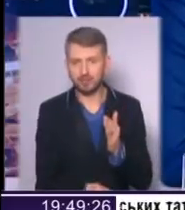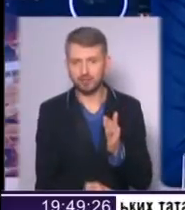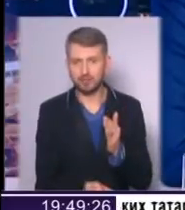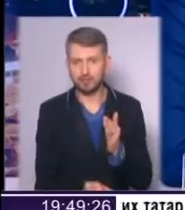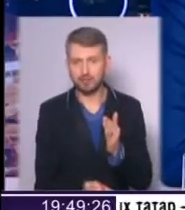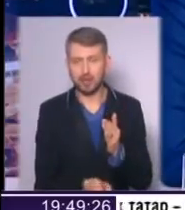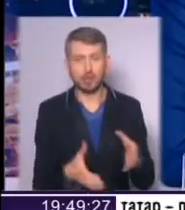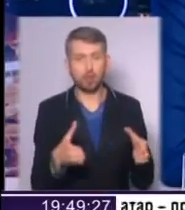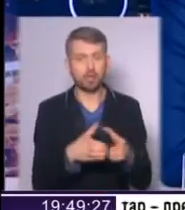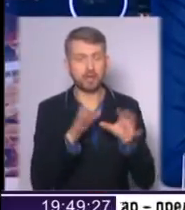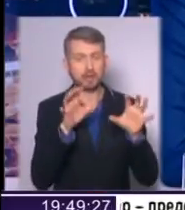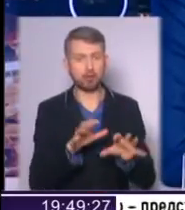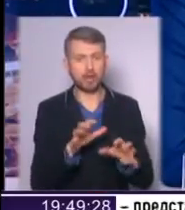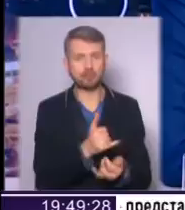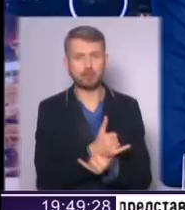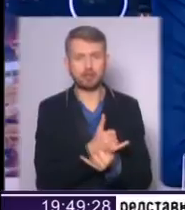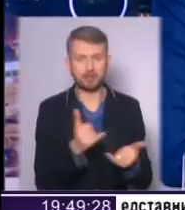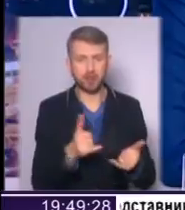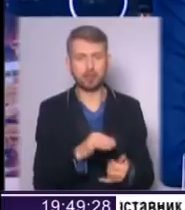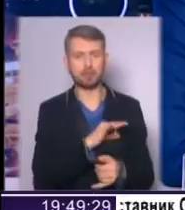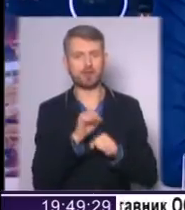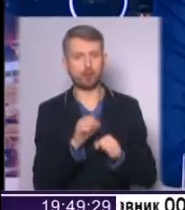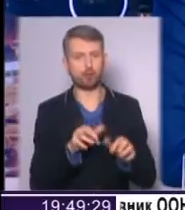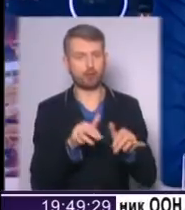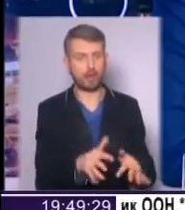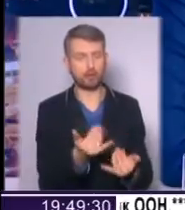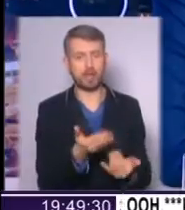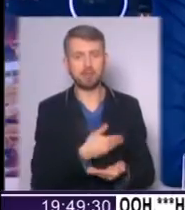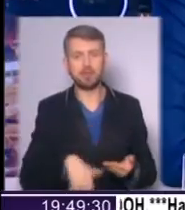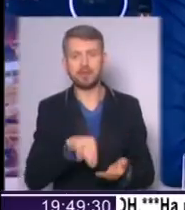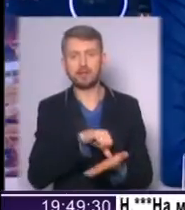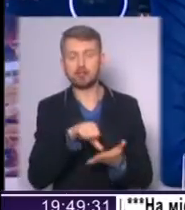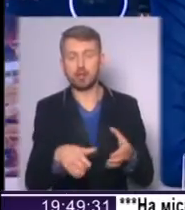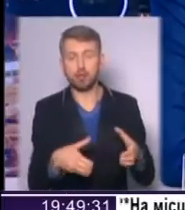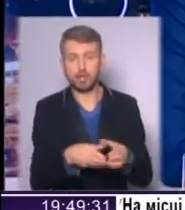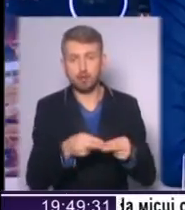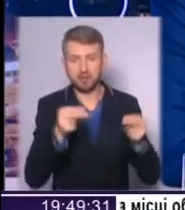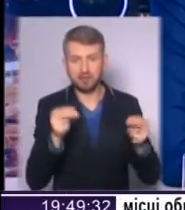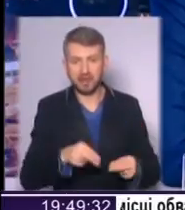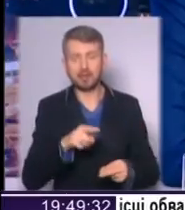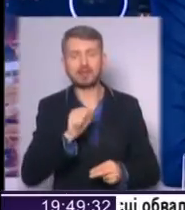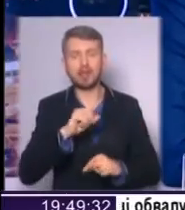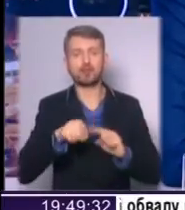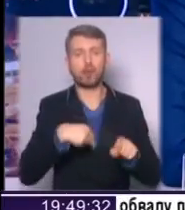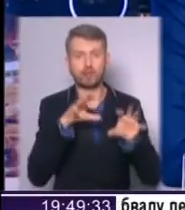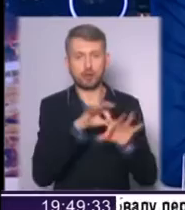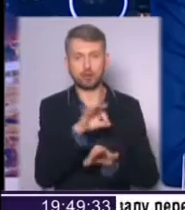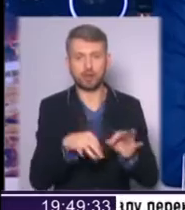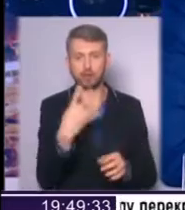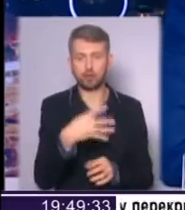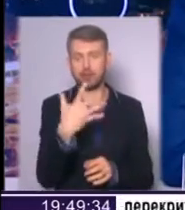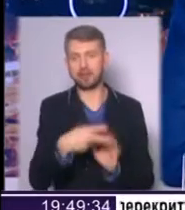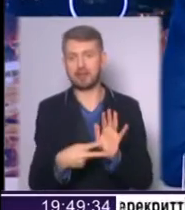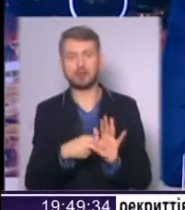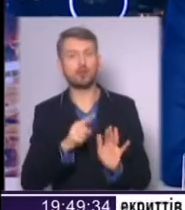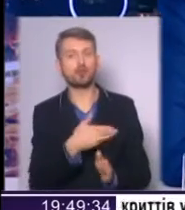вдало провалений на Комітеті законодавчого забезпечення правоохоронної діяльності. Зараз ми всі, члени комітету, підписалися за черговий законопроект номер 4057. Чому ми